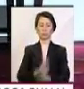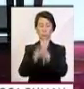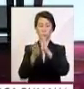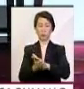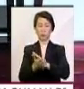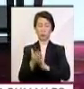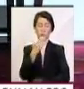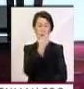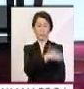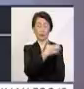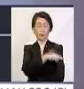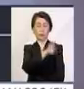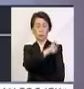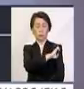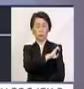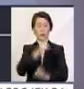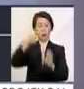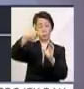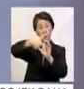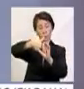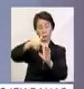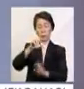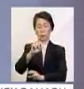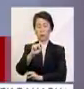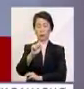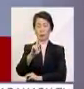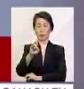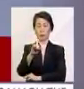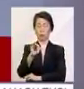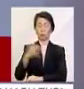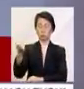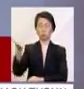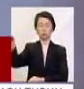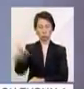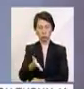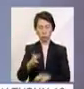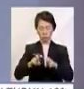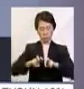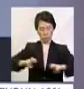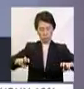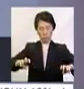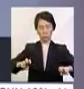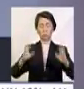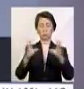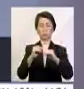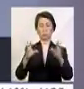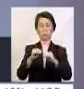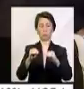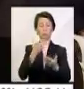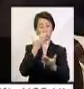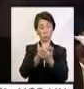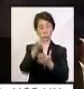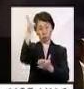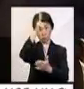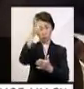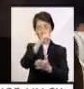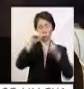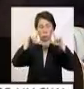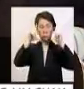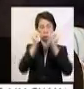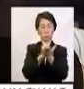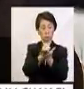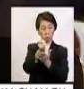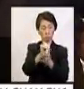Justo, bekas pegawai syarikat minyak Petros Saudi, menjadi salah seorang panel jemputan pada sidang bertema Good Governance and Integrity